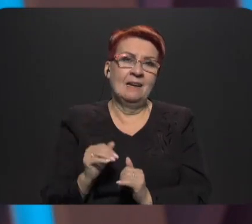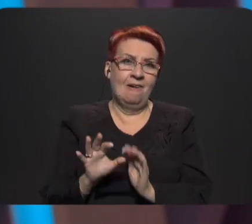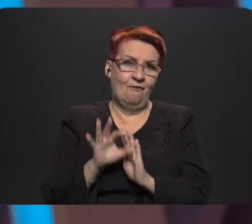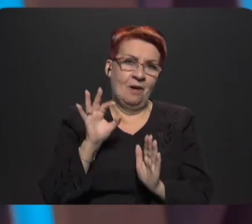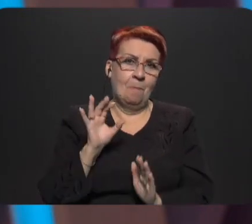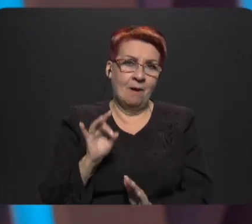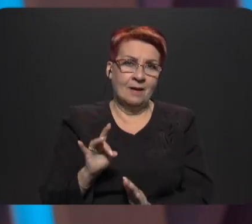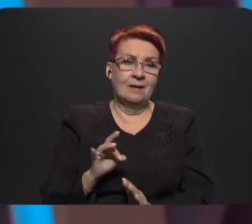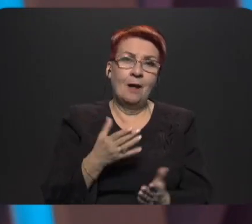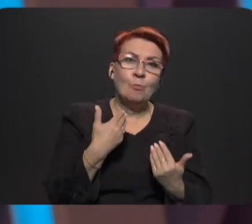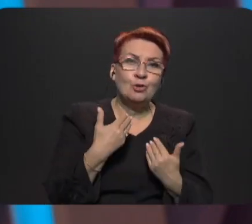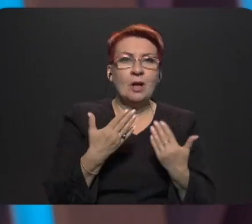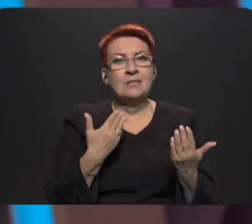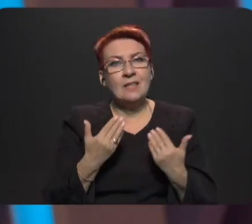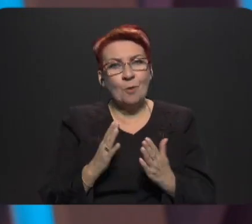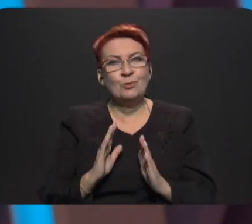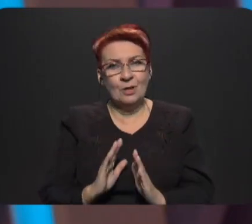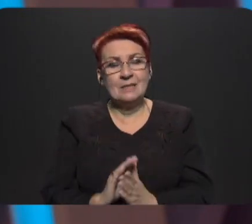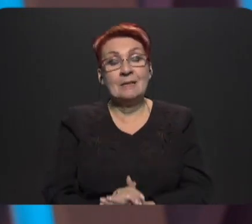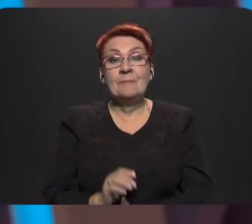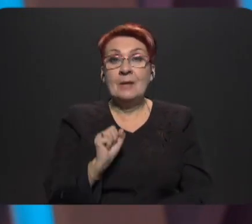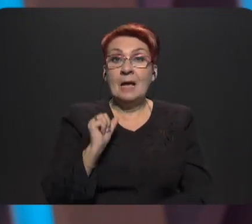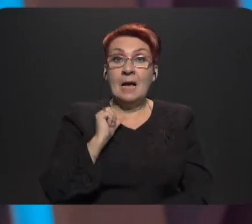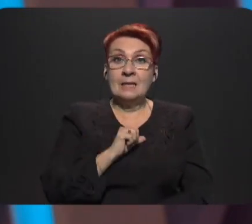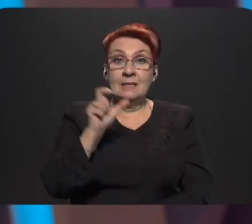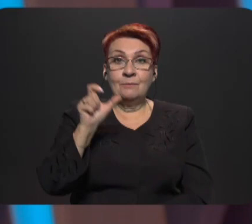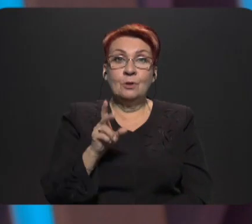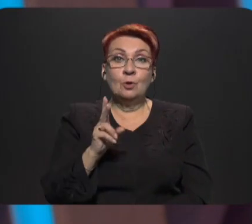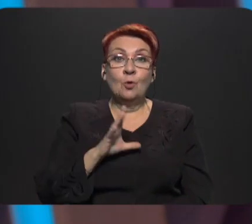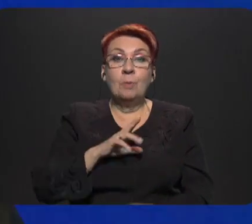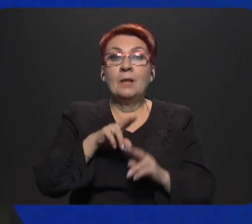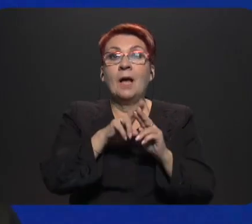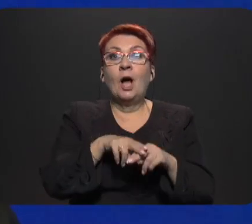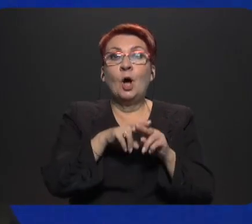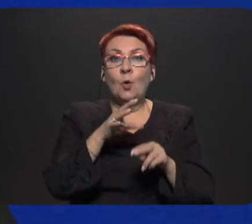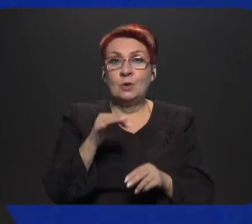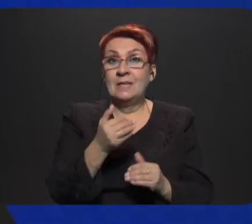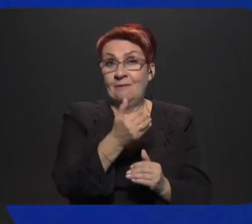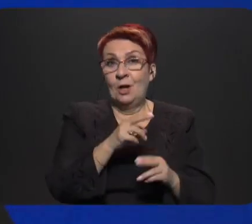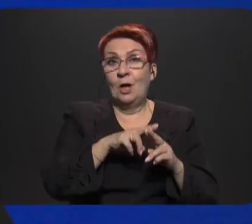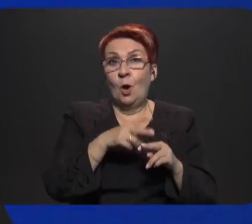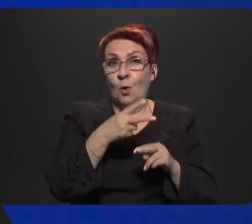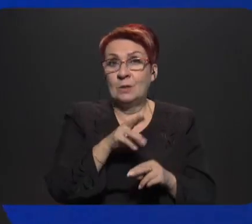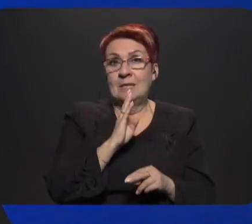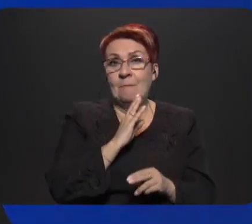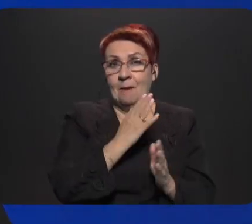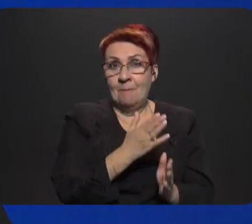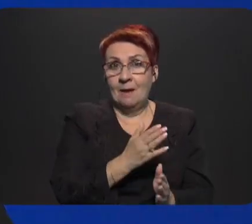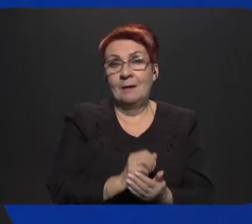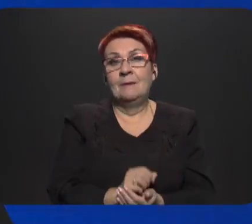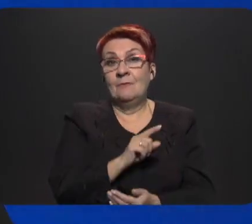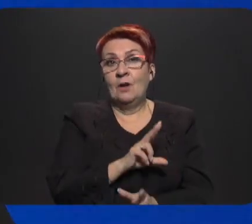Но, естественно, сам человек, который был крестным, он должен вот то, что он обещал